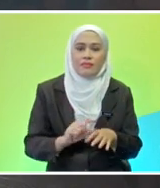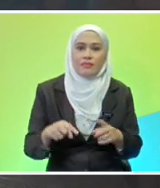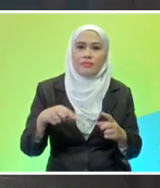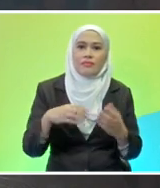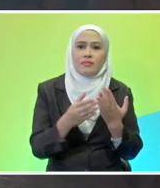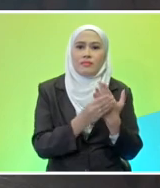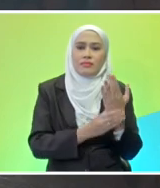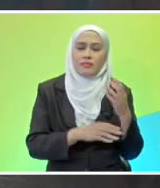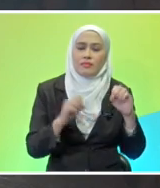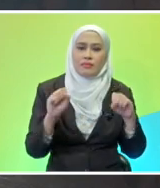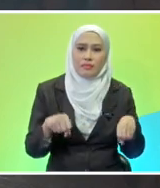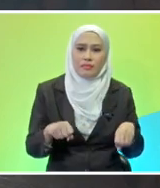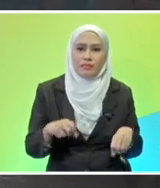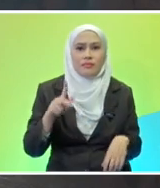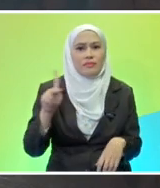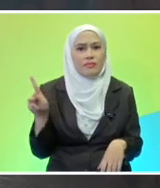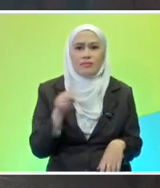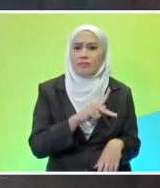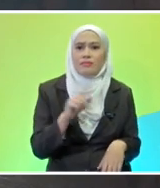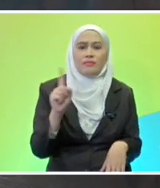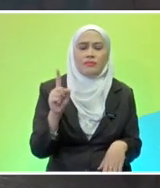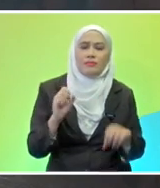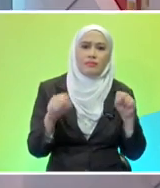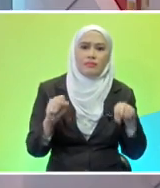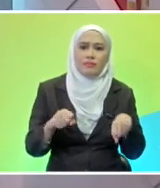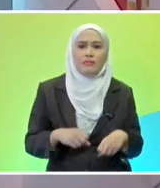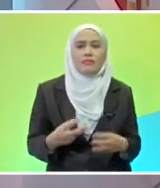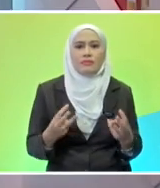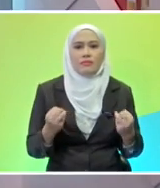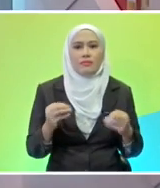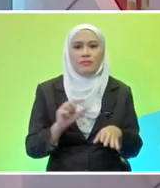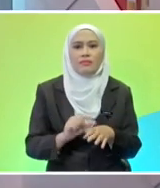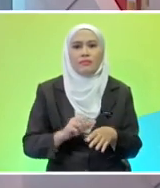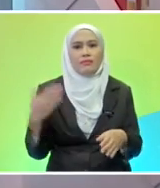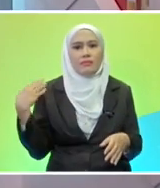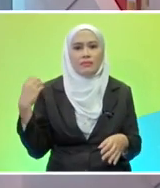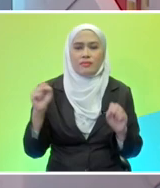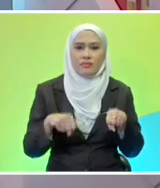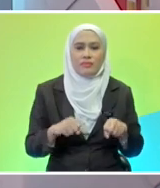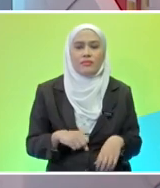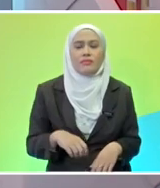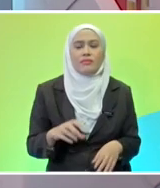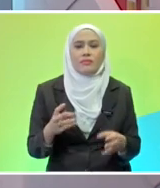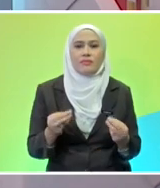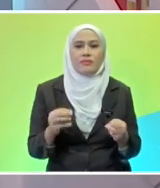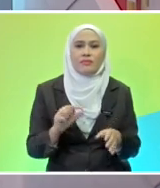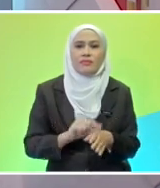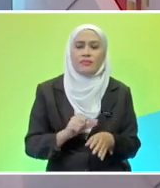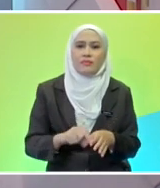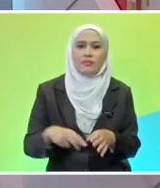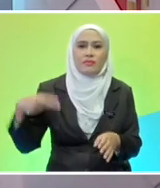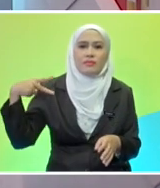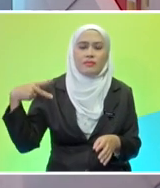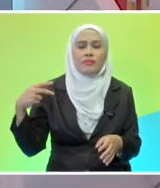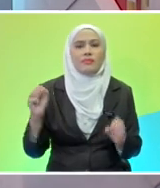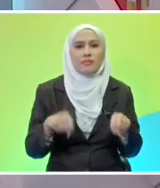ke atas, ke bawah. Ataupun mungkin kita nak gunakan bahu kita pun boleh. Kita nak gunakan kaki kita pun boleh. Kita nak berpusing pun